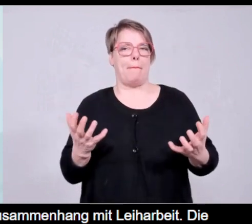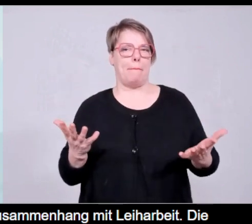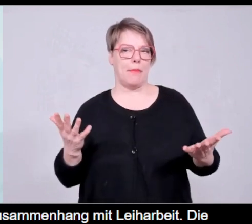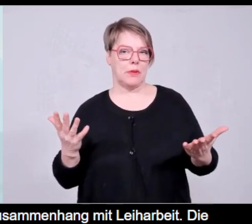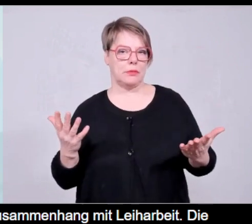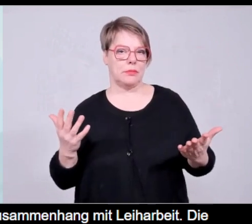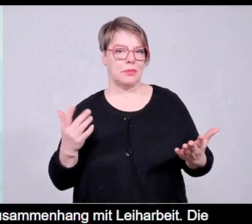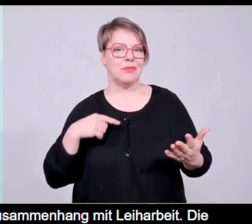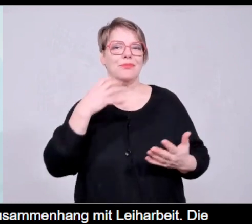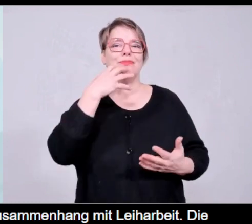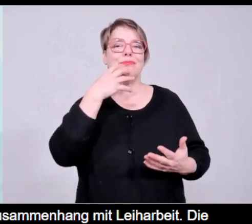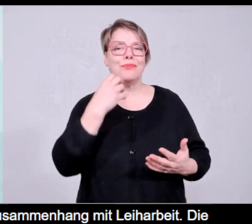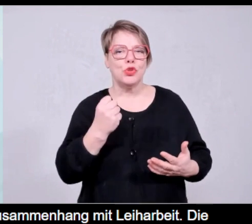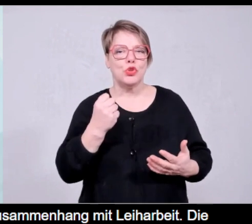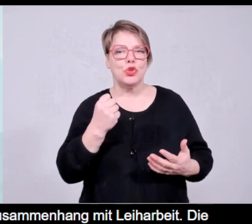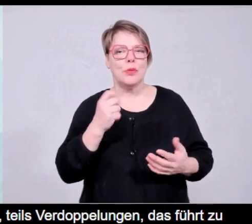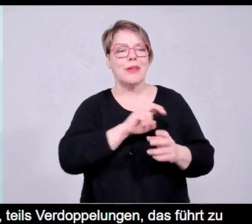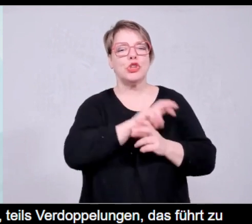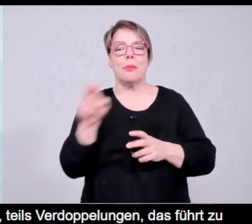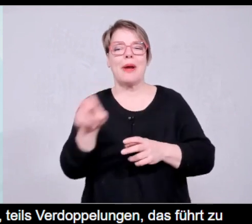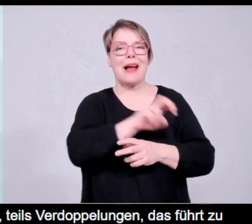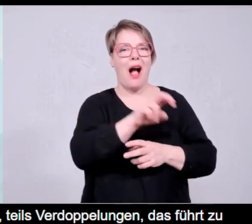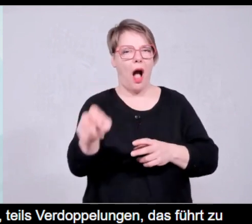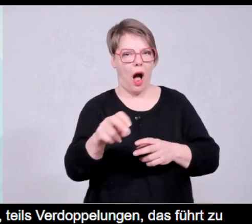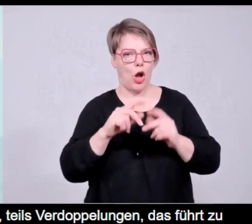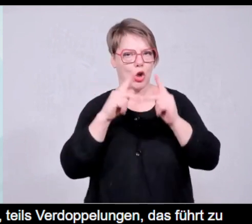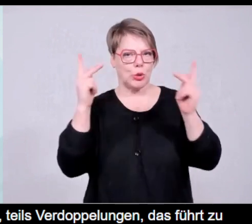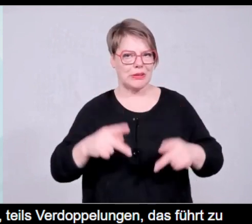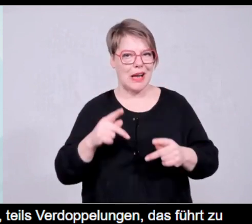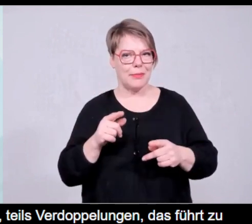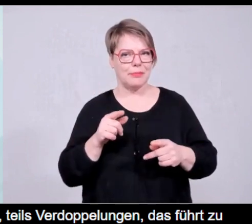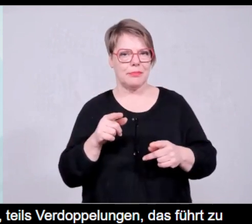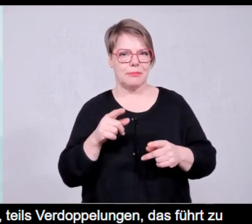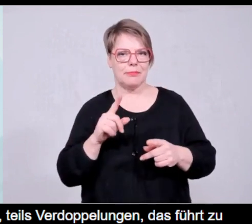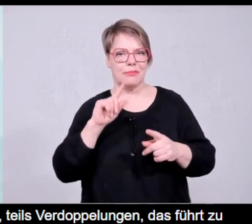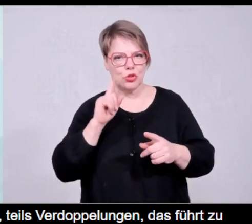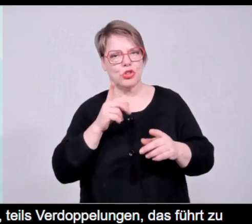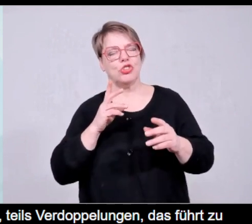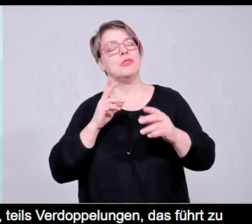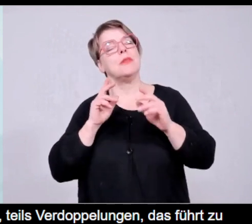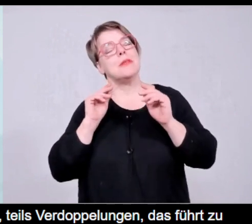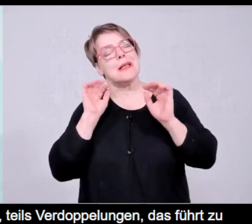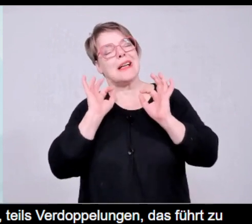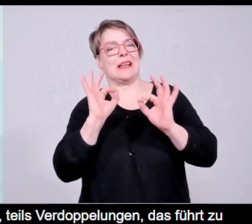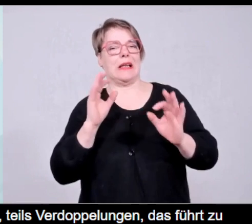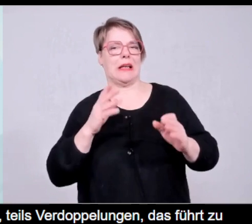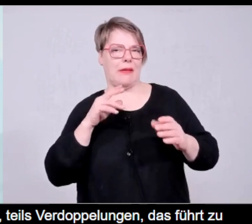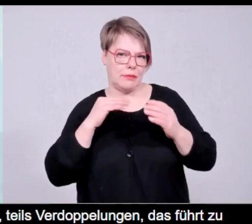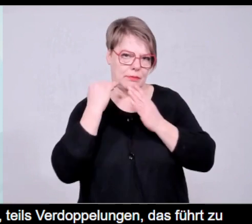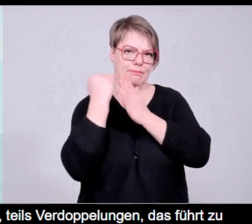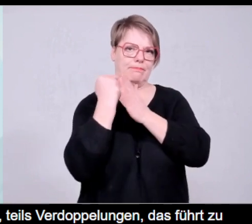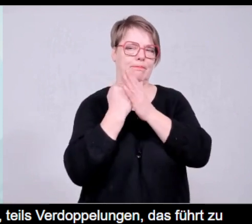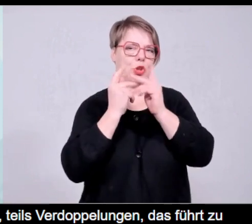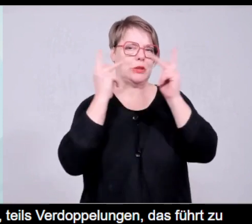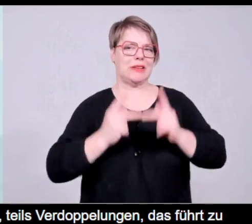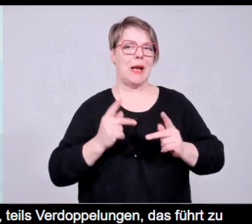schaffen wollen, dass die Zuverlässigkeit von Dienstplänen besser wird, dass immer mehr im System drin sind, die dann nicht dazu führen, dass die, die